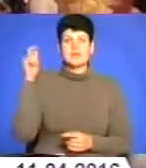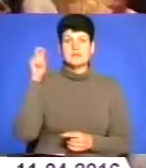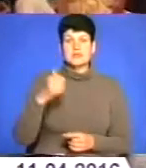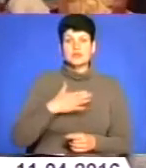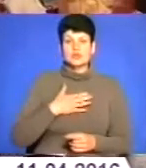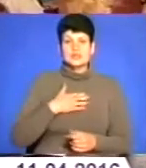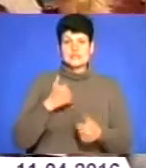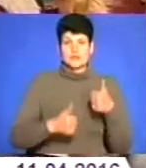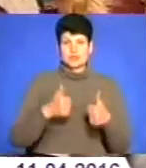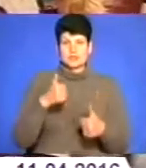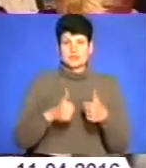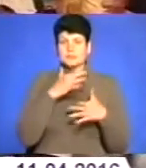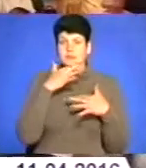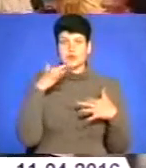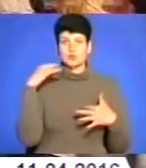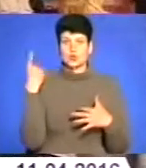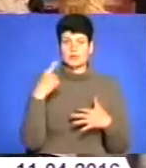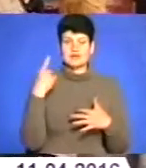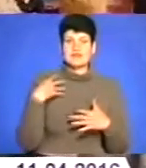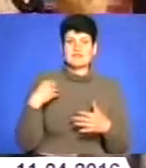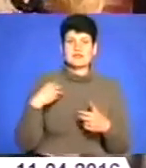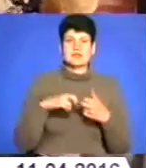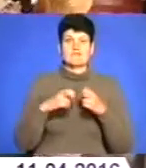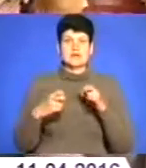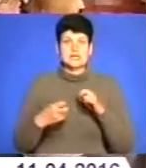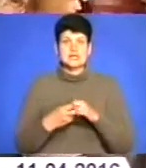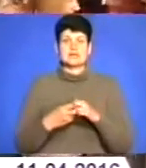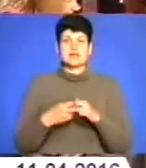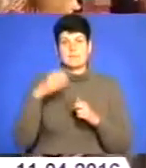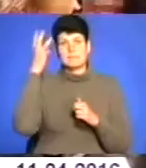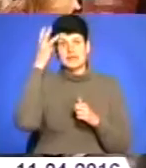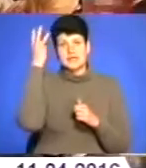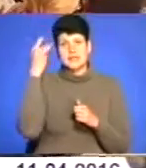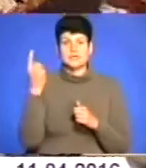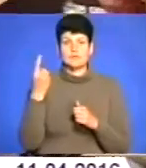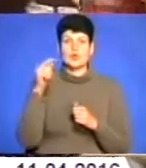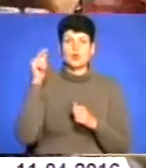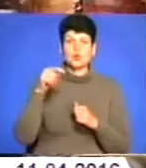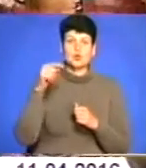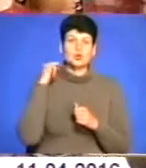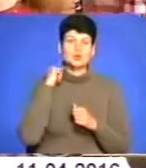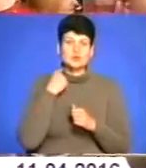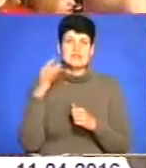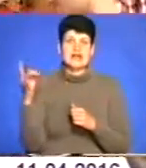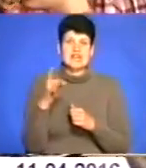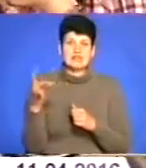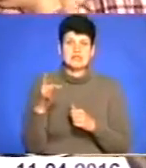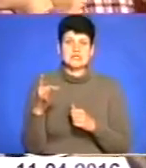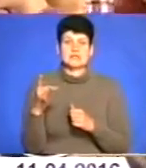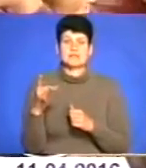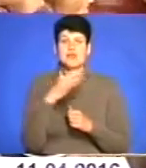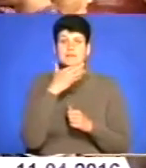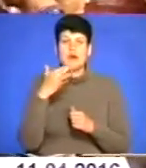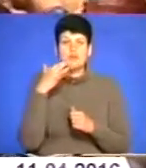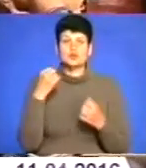цей турнір багато областей західних. Це Львівська, Франківська, Хмельницька область, Луцька, Рівенська. Багато